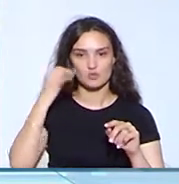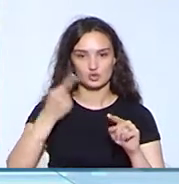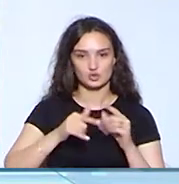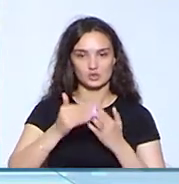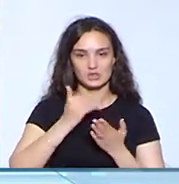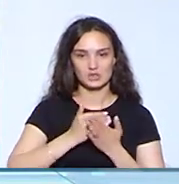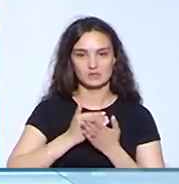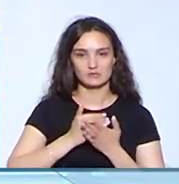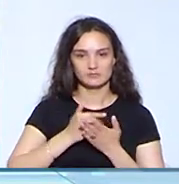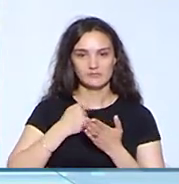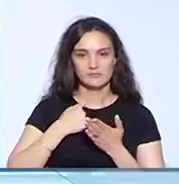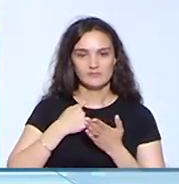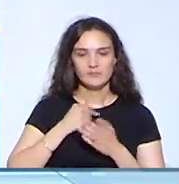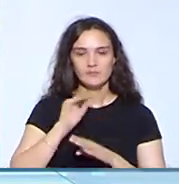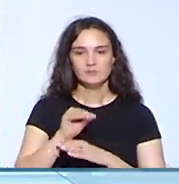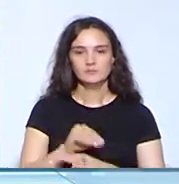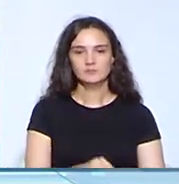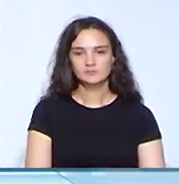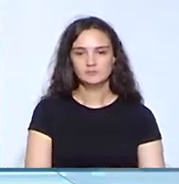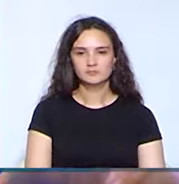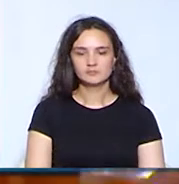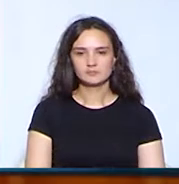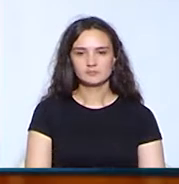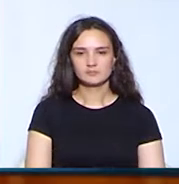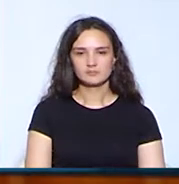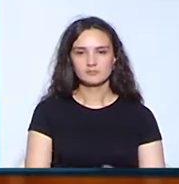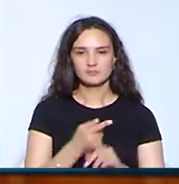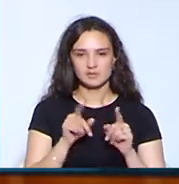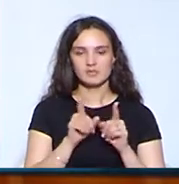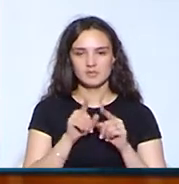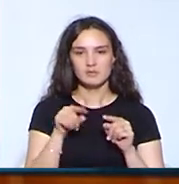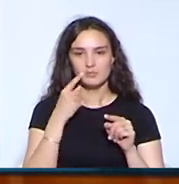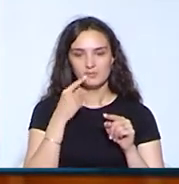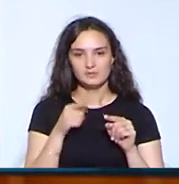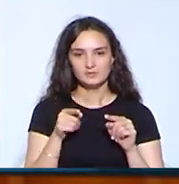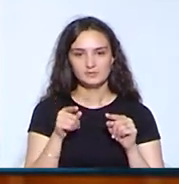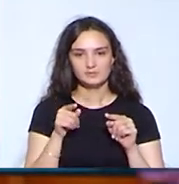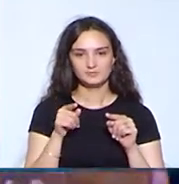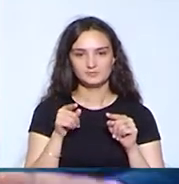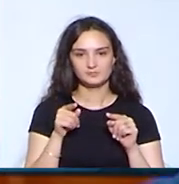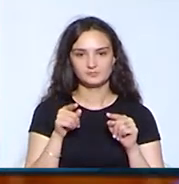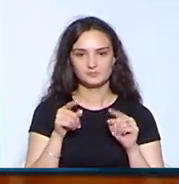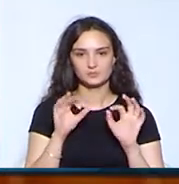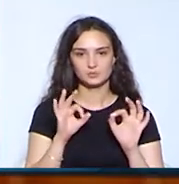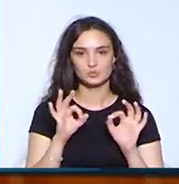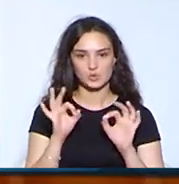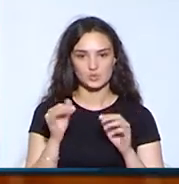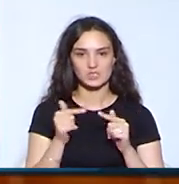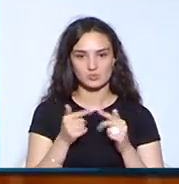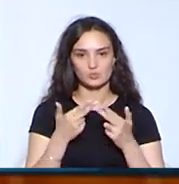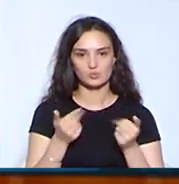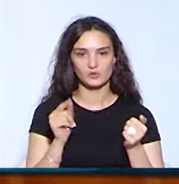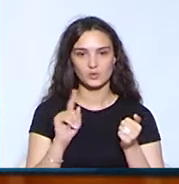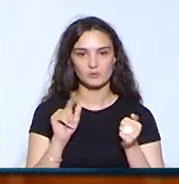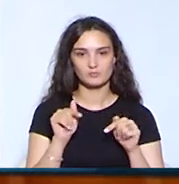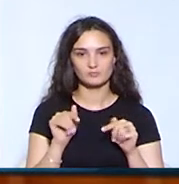დიახ, მე დავამატებ რამეს, ვინაიდან ესეც არის მტკიცებულებებით დაზუსტებული უკვე,